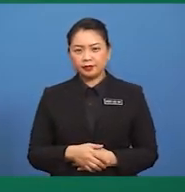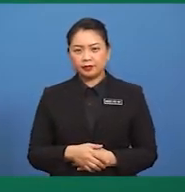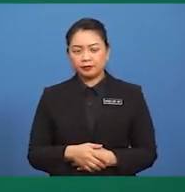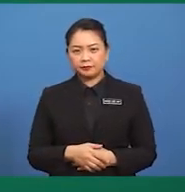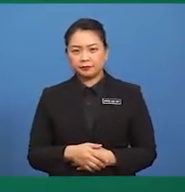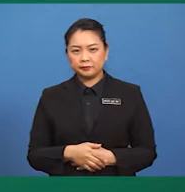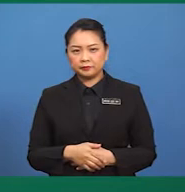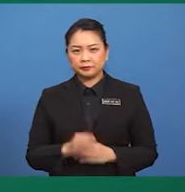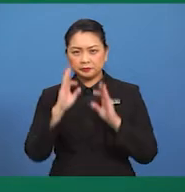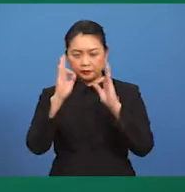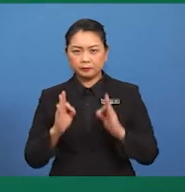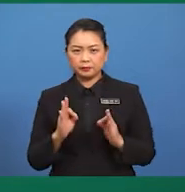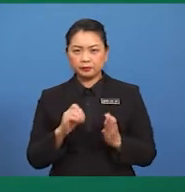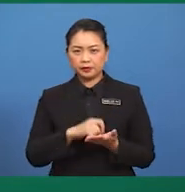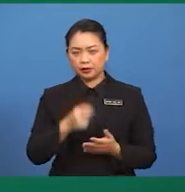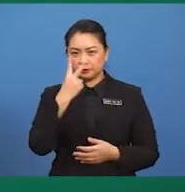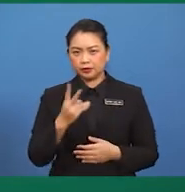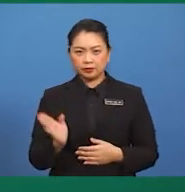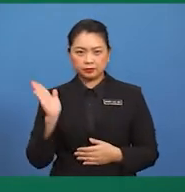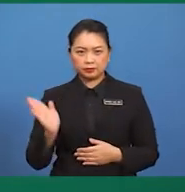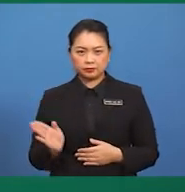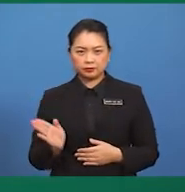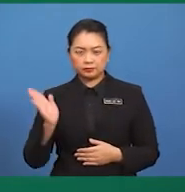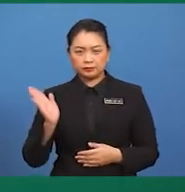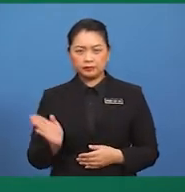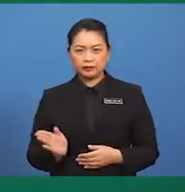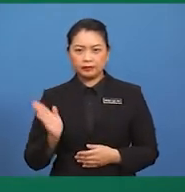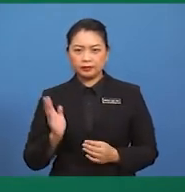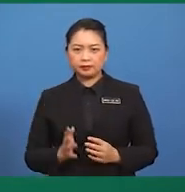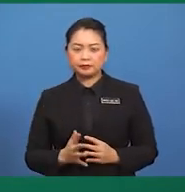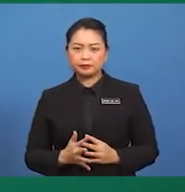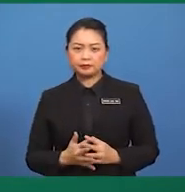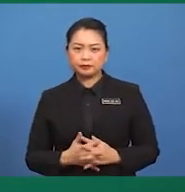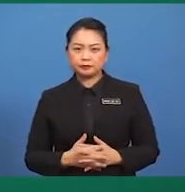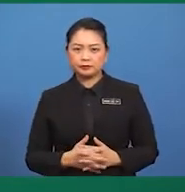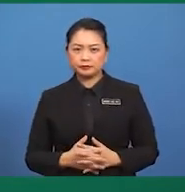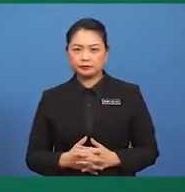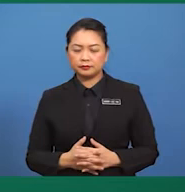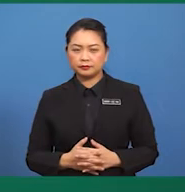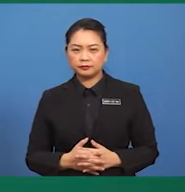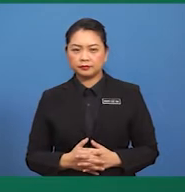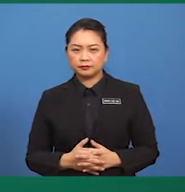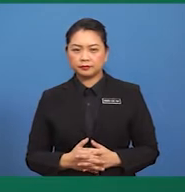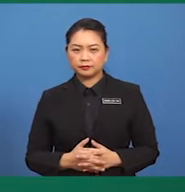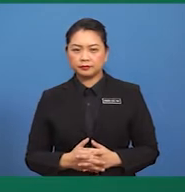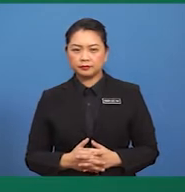RM164. Manakala format penyata kita letak di komponen hasil, tulis hutang ragu